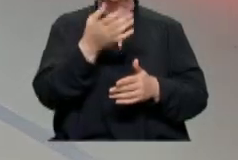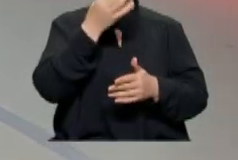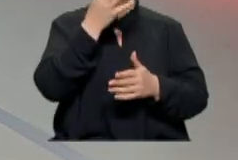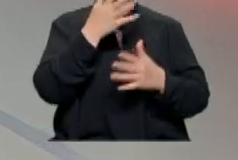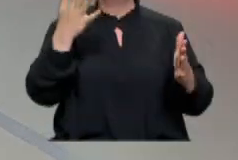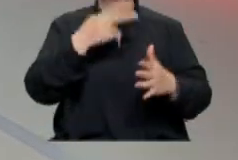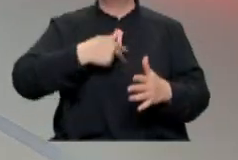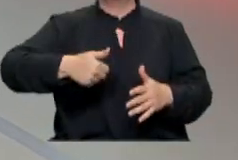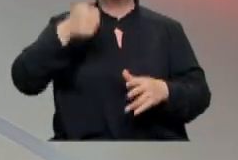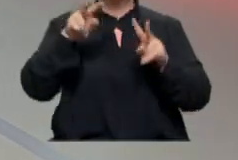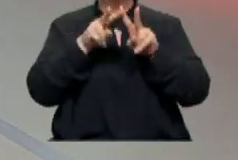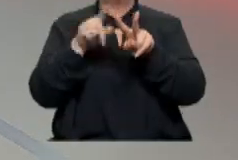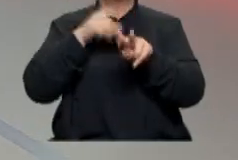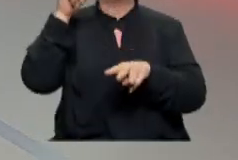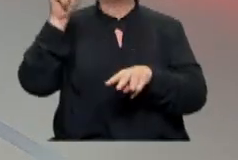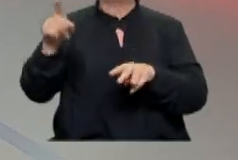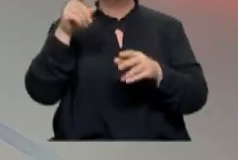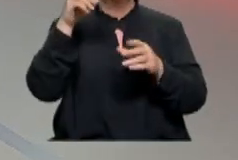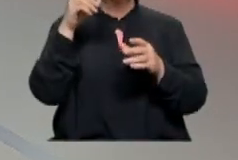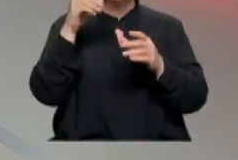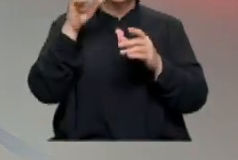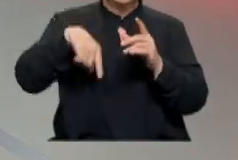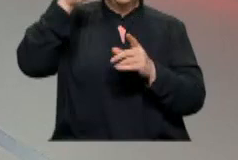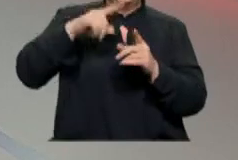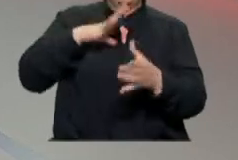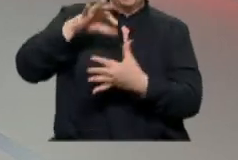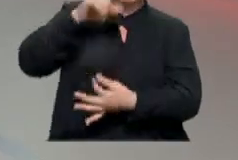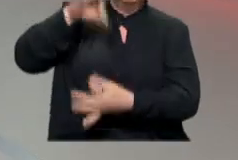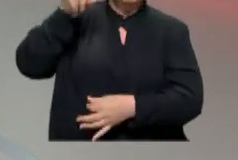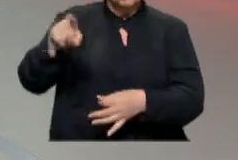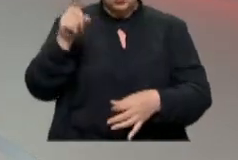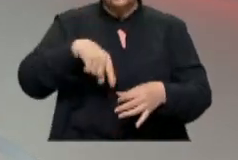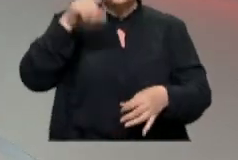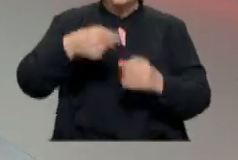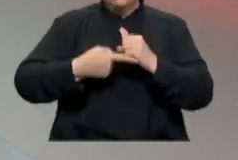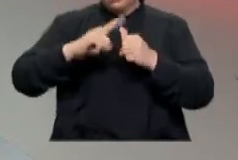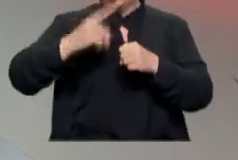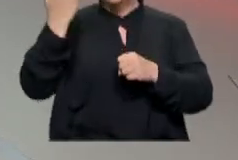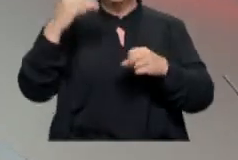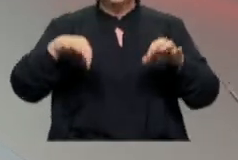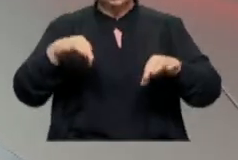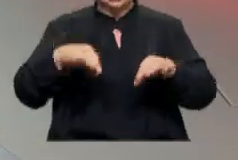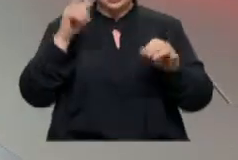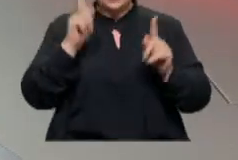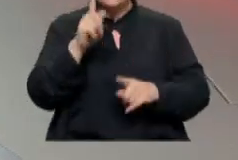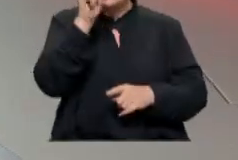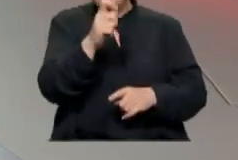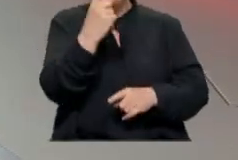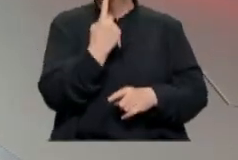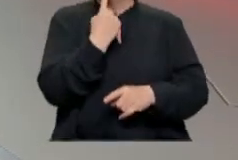Ankara Büyükşehir Belediye Başkanı Mansur Yavaş üzerinden gelişen bir gündem var. O gündem geçen hafta burada edilen bir